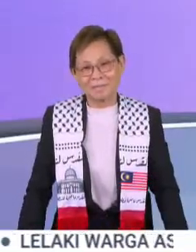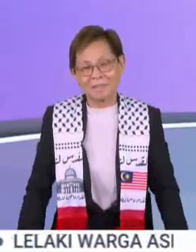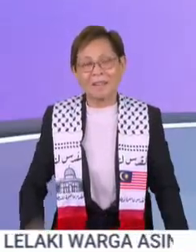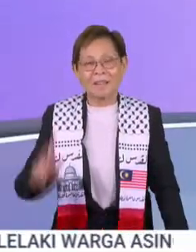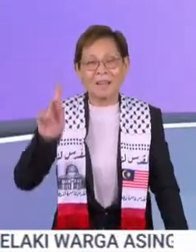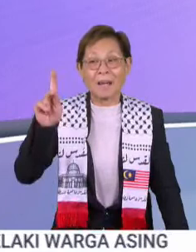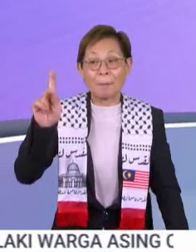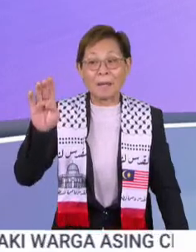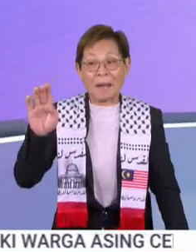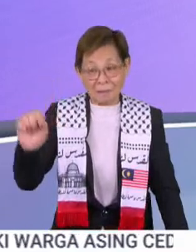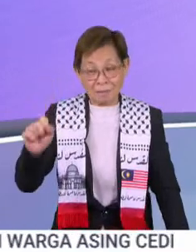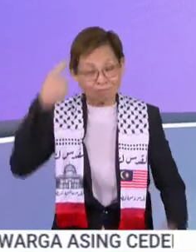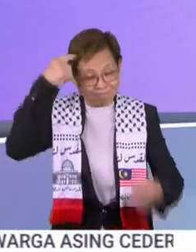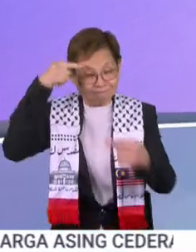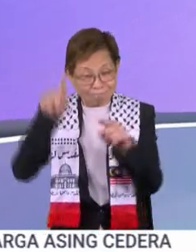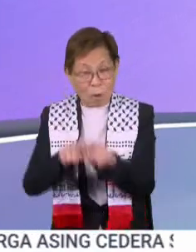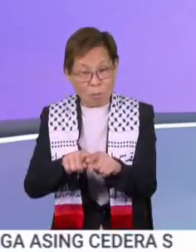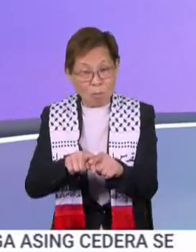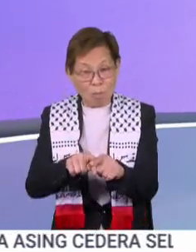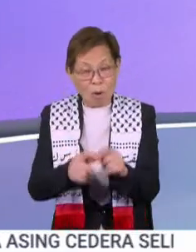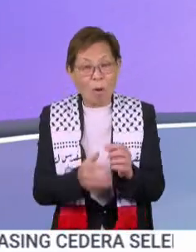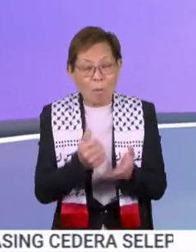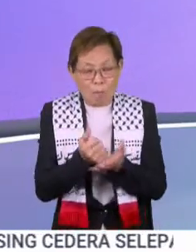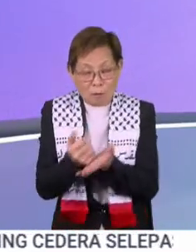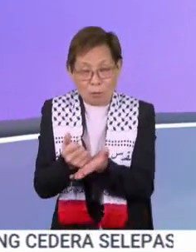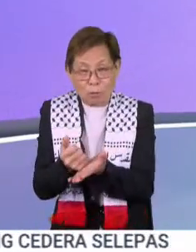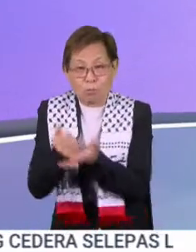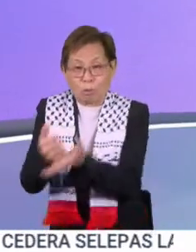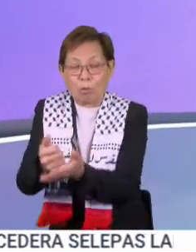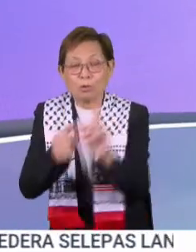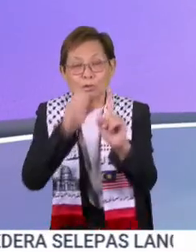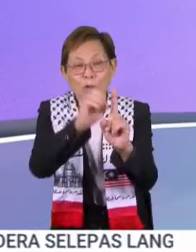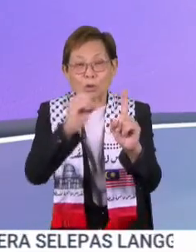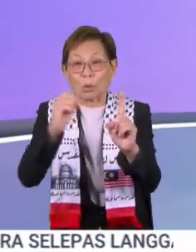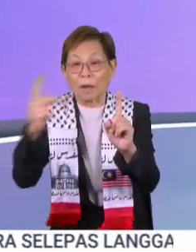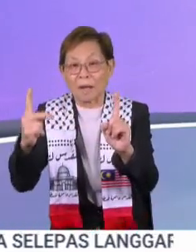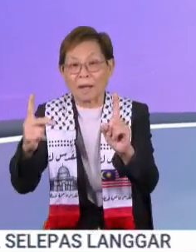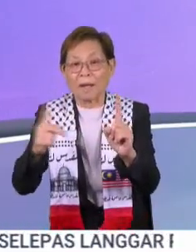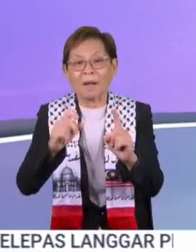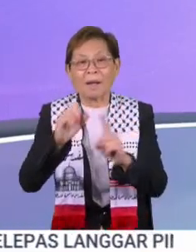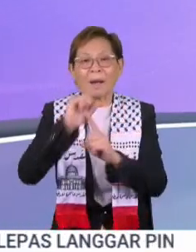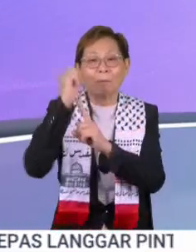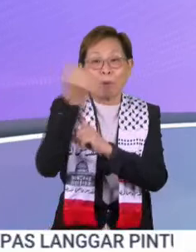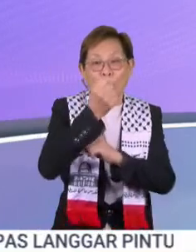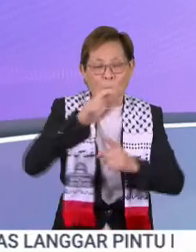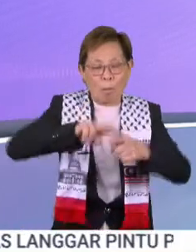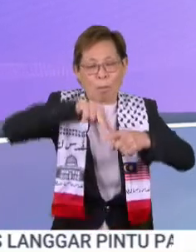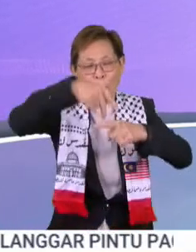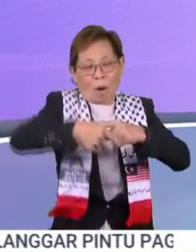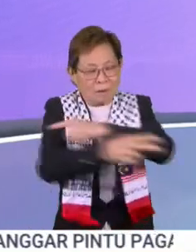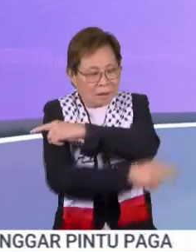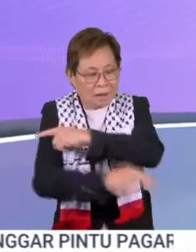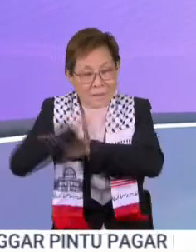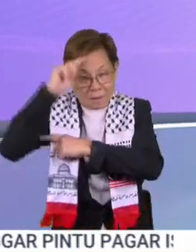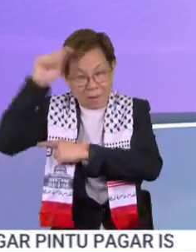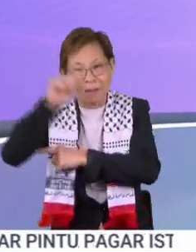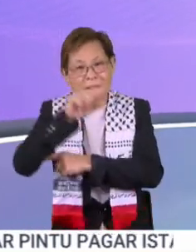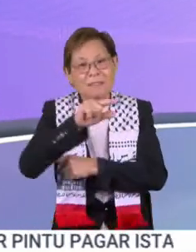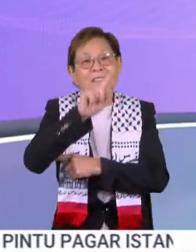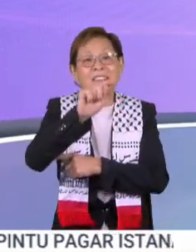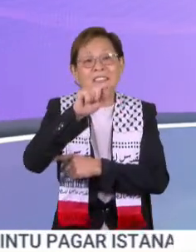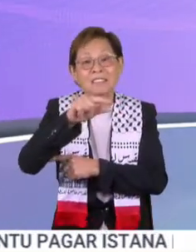Kementerian Belia dan Sukan KBS bersetuju menyalurkan bantuan RM100,000 kepada Persatuan Gimnastik Negeri Terengganu